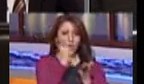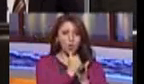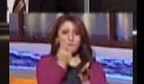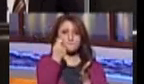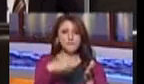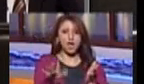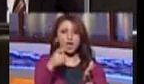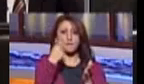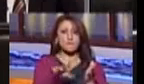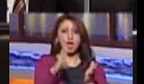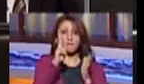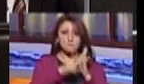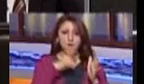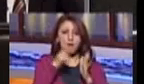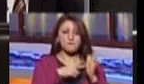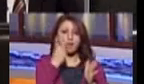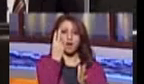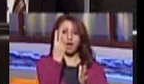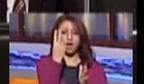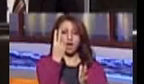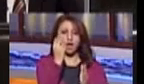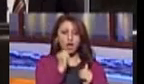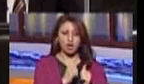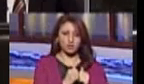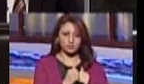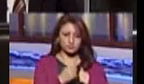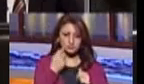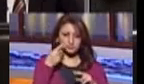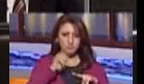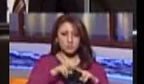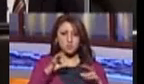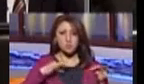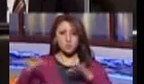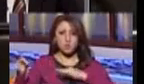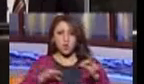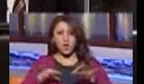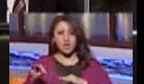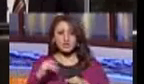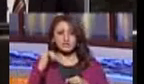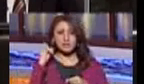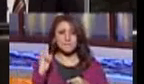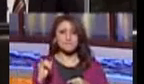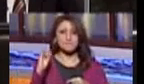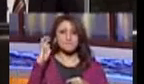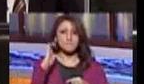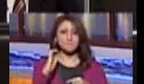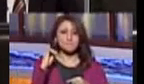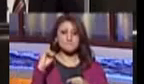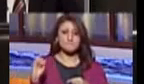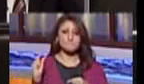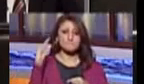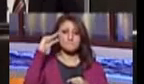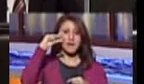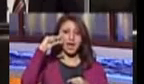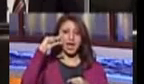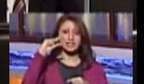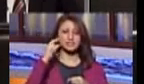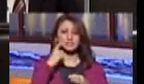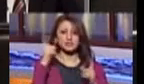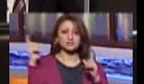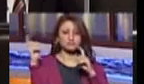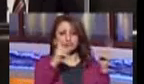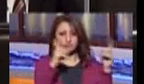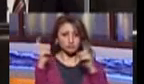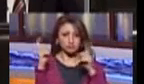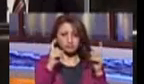الكافة يعلمون أن ما بين أحمد عز وما بين المهندس رشيد هو زي ما بيقولوا في العامية ما صنع الحداد، التربيح لا